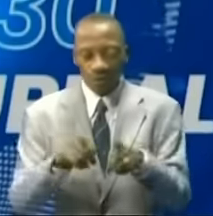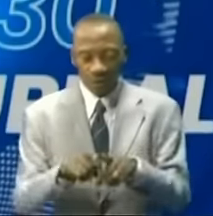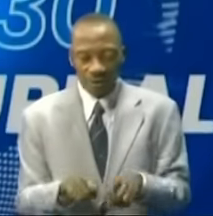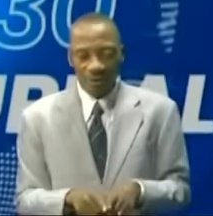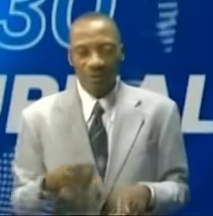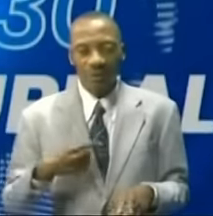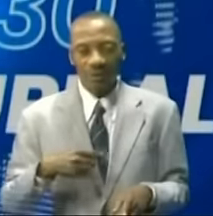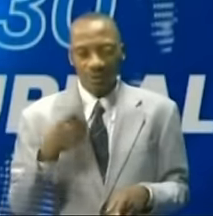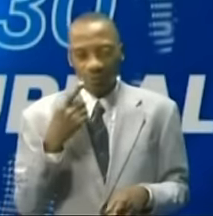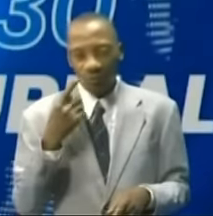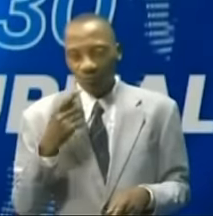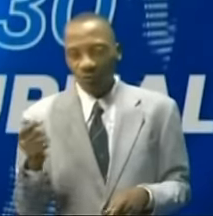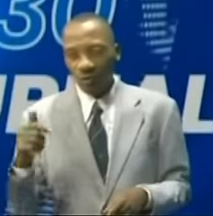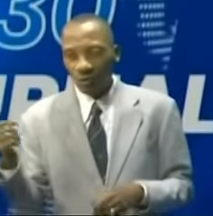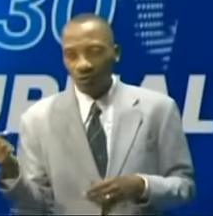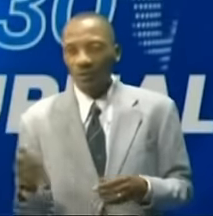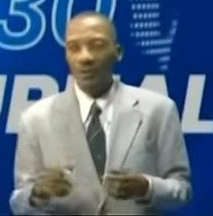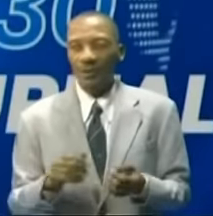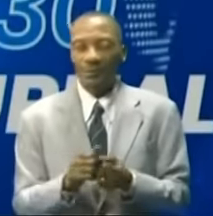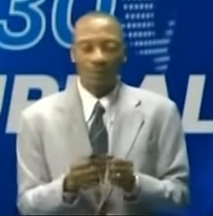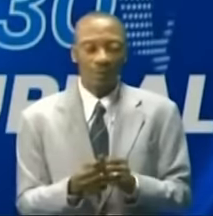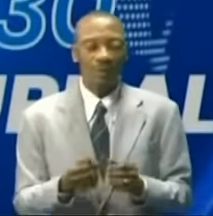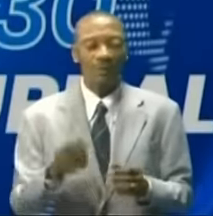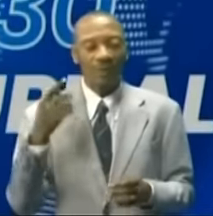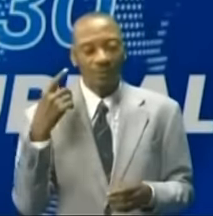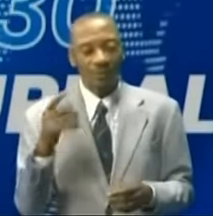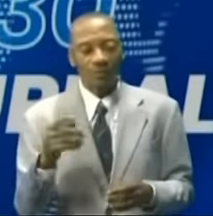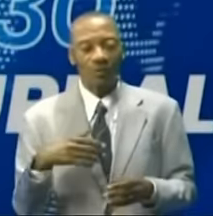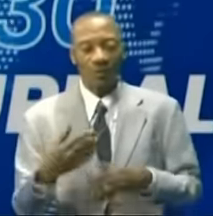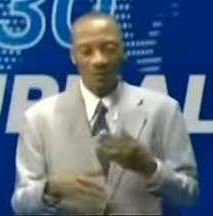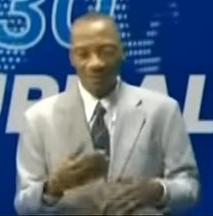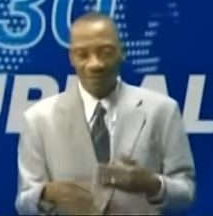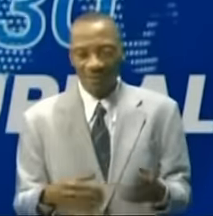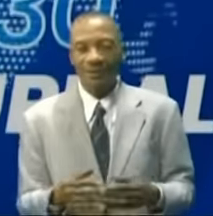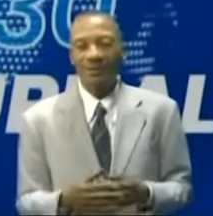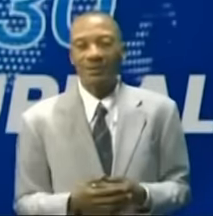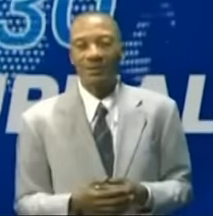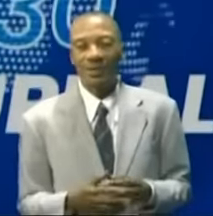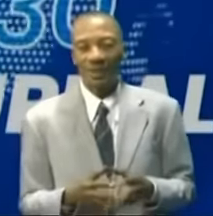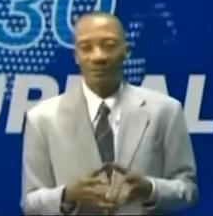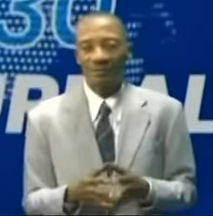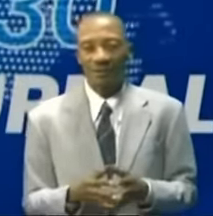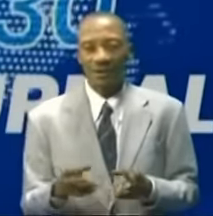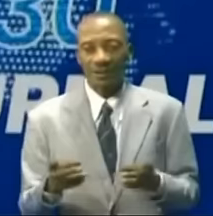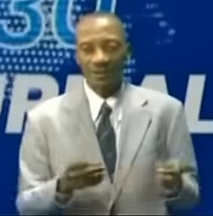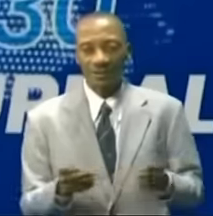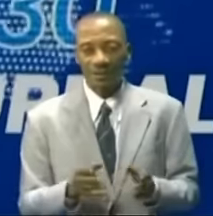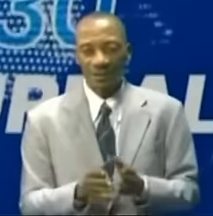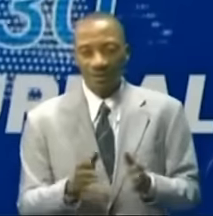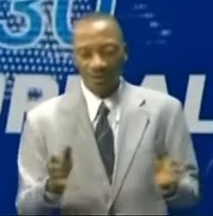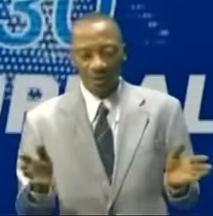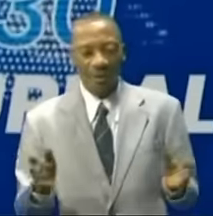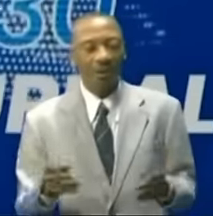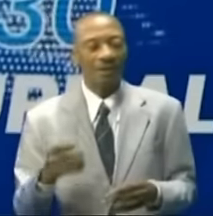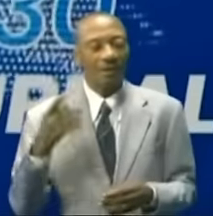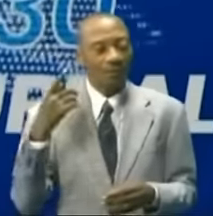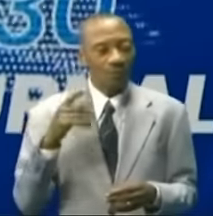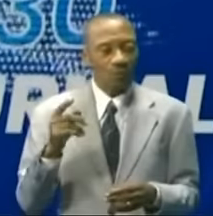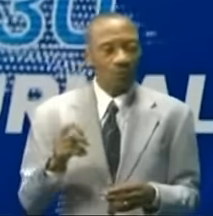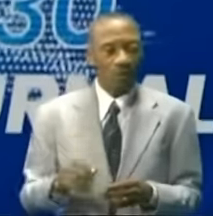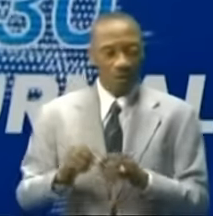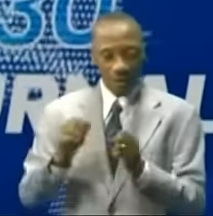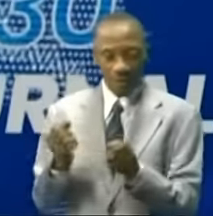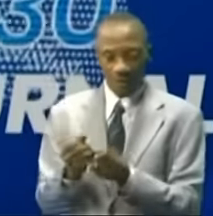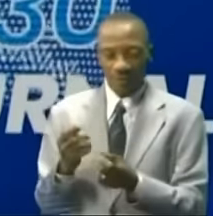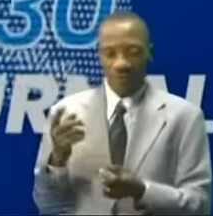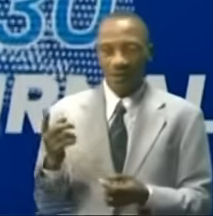le mécanisme de lutte contre l'épidémie des monkeypox. Le directeur général de CDC Africa a annoncé la vaccination